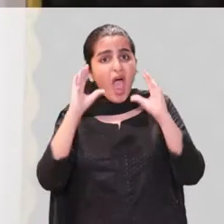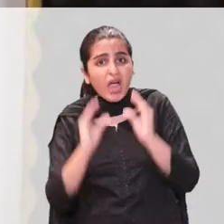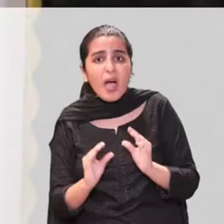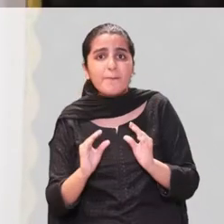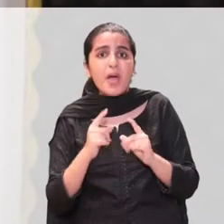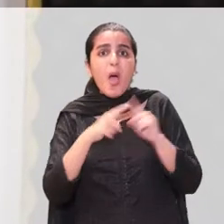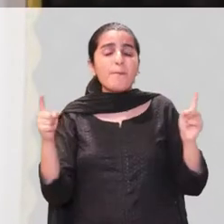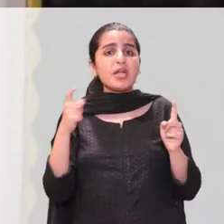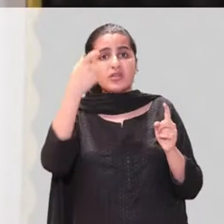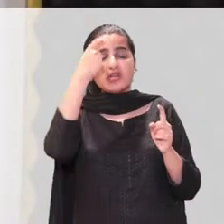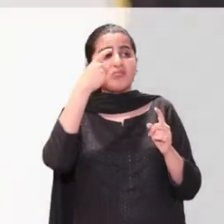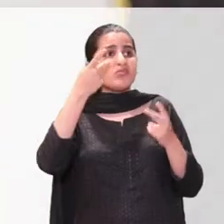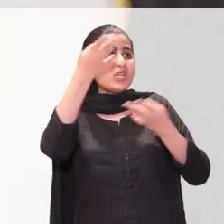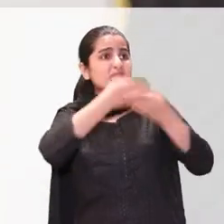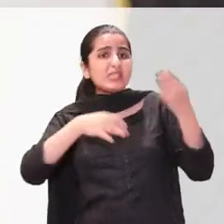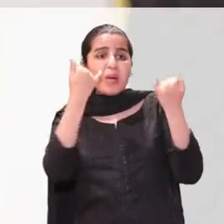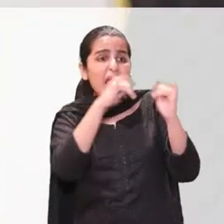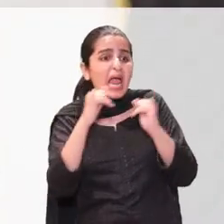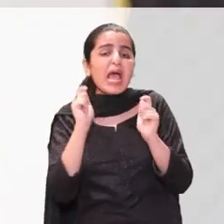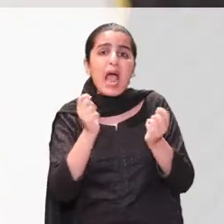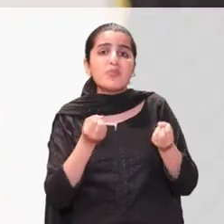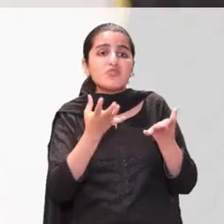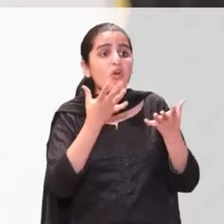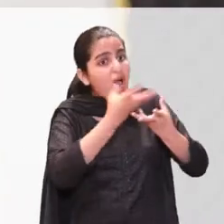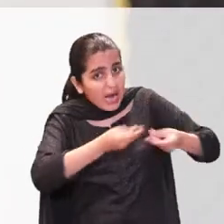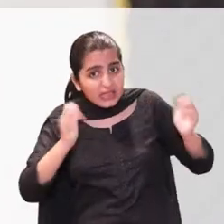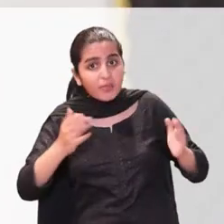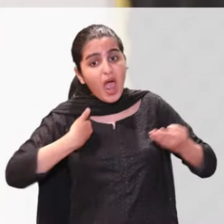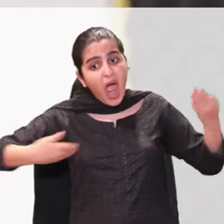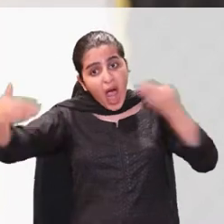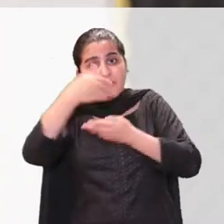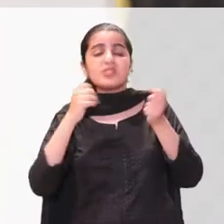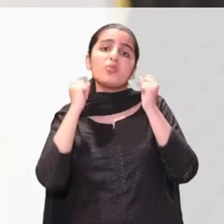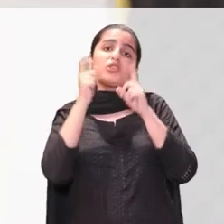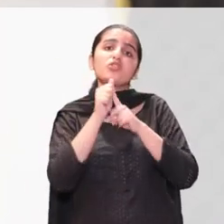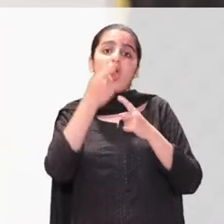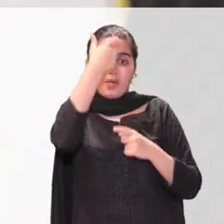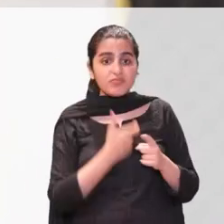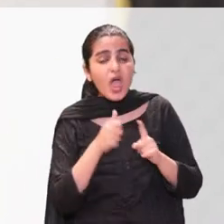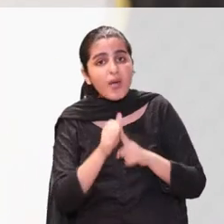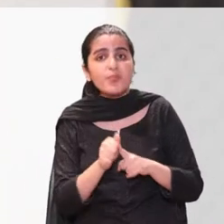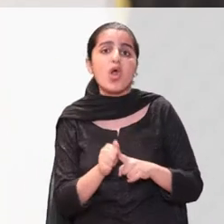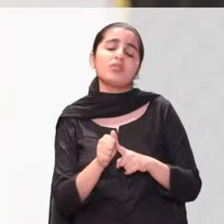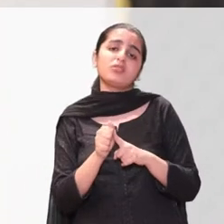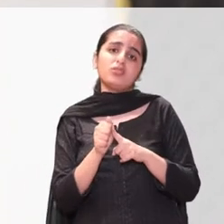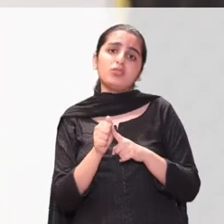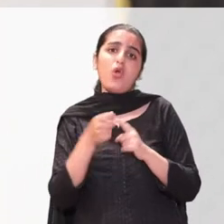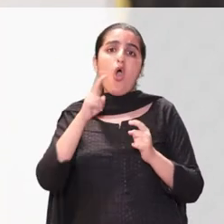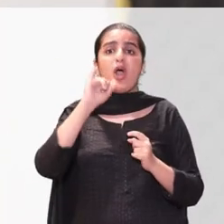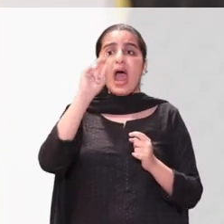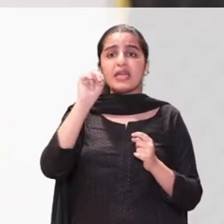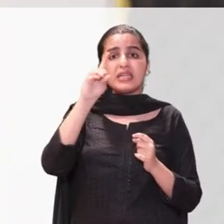जिससे इतने बड़े-बड़े सामने होते हैं तो यह खत्म हो सकती है अगर हम अपने आप ब्लूटूथ ऑफ वैल्यू करना सीख जाएं हम